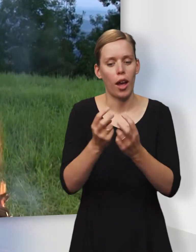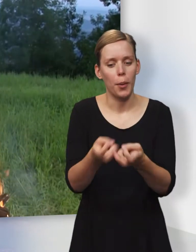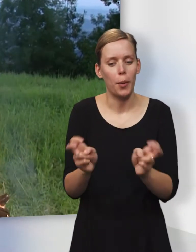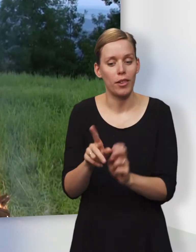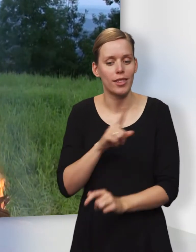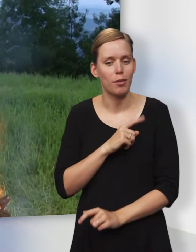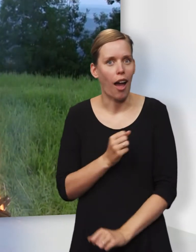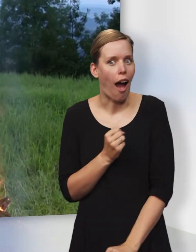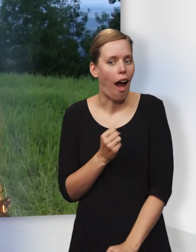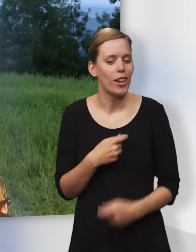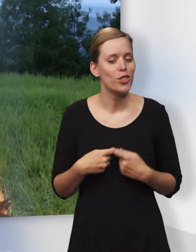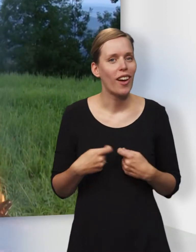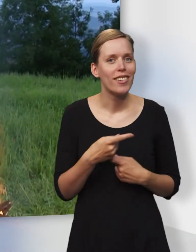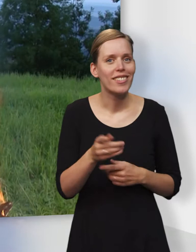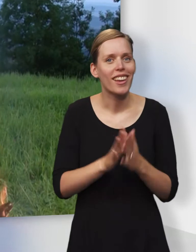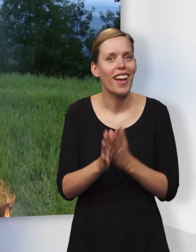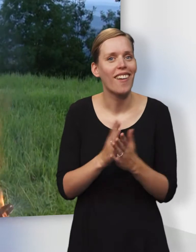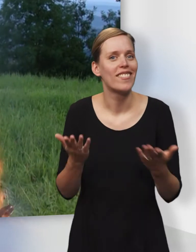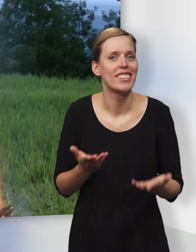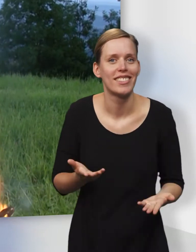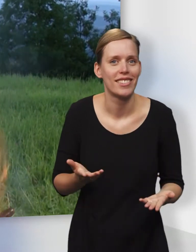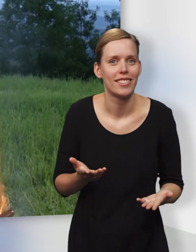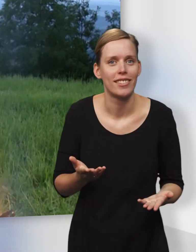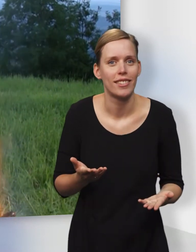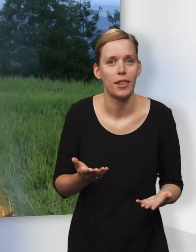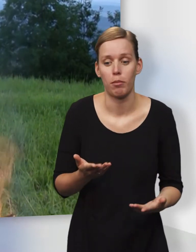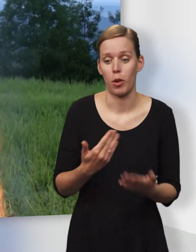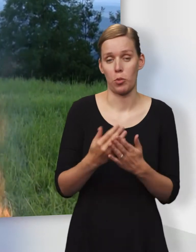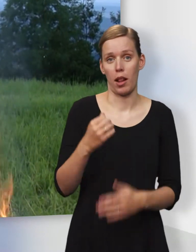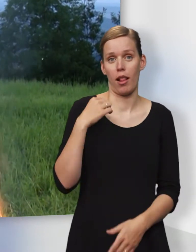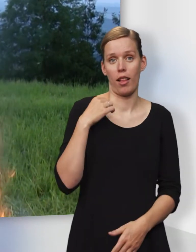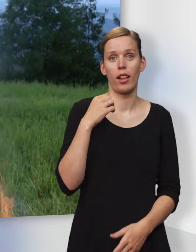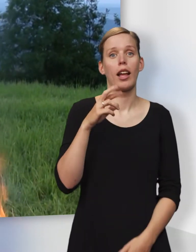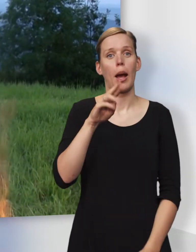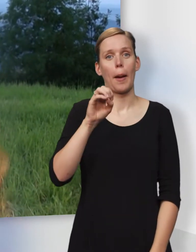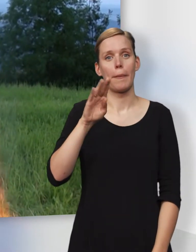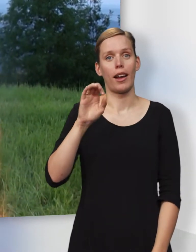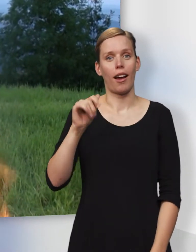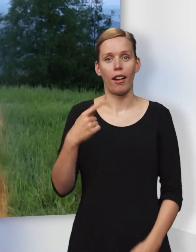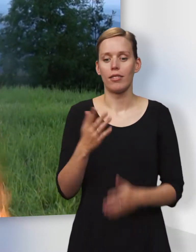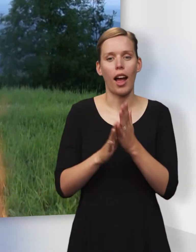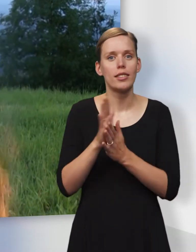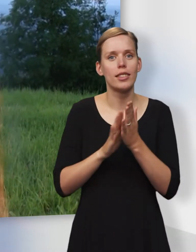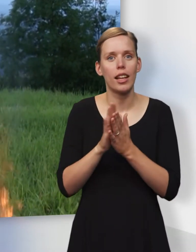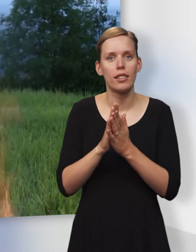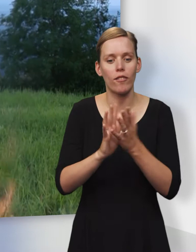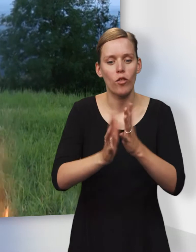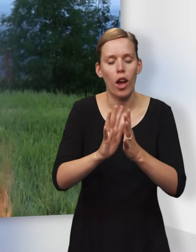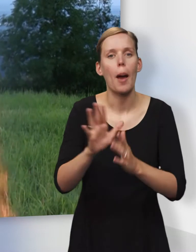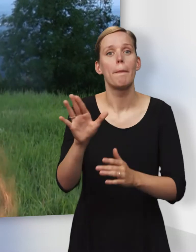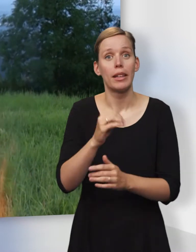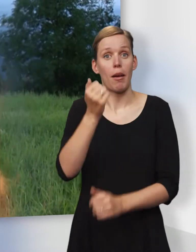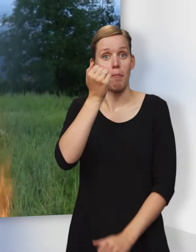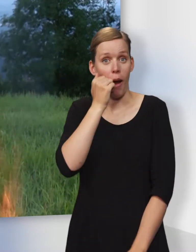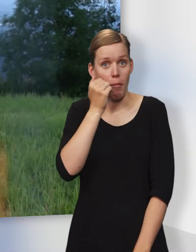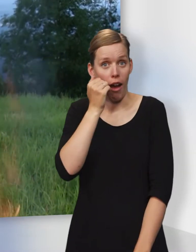höchst gespannt auf die Geschichten, die sie mir erzählen. Rebecca zum Beispiel erzählte mir neulich beim Feuer, wie sie mit der Mama im Auto